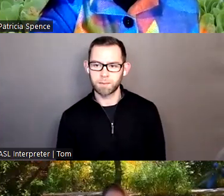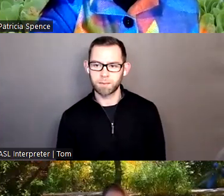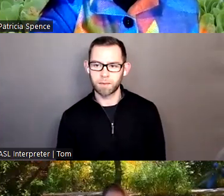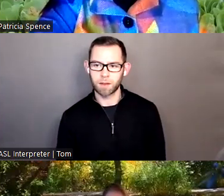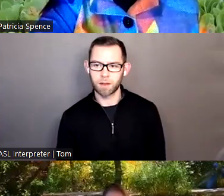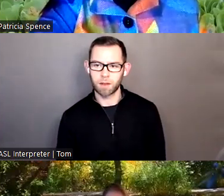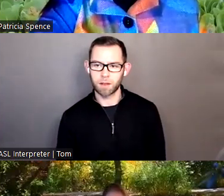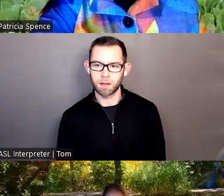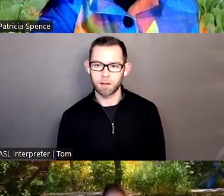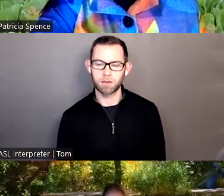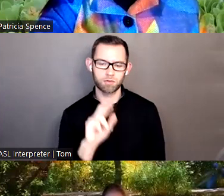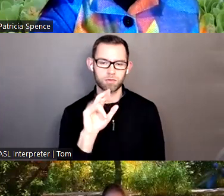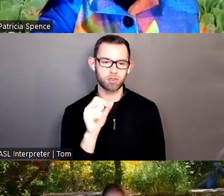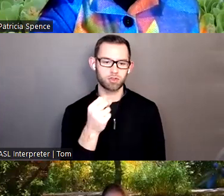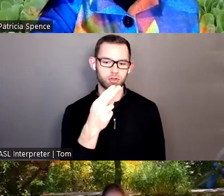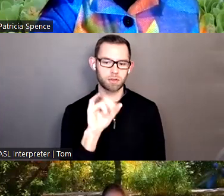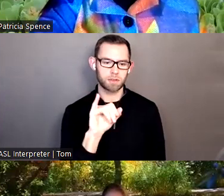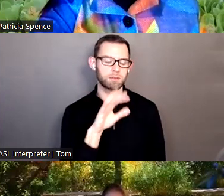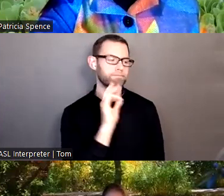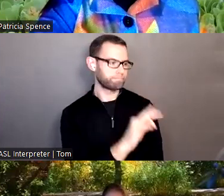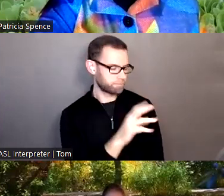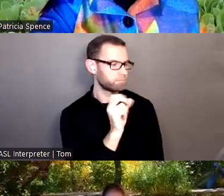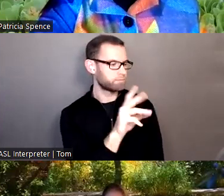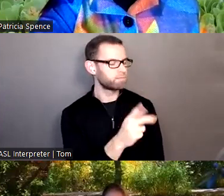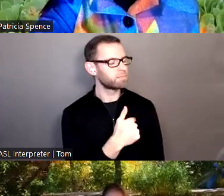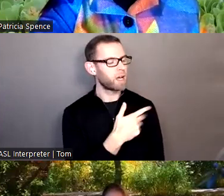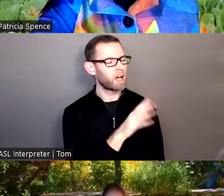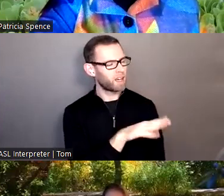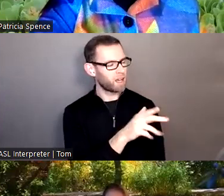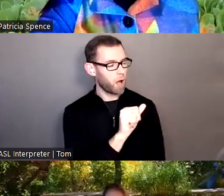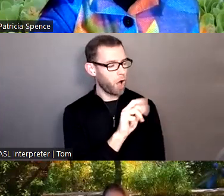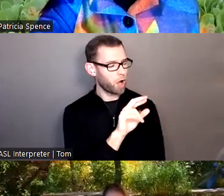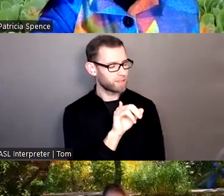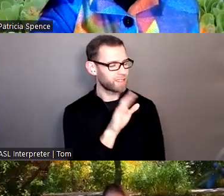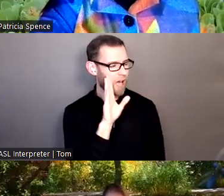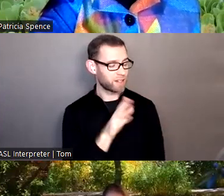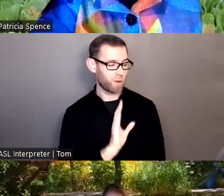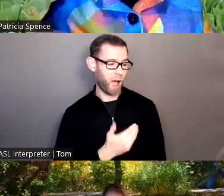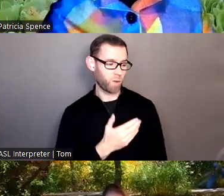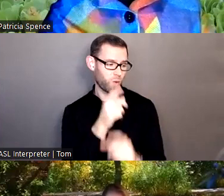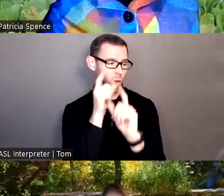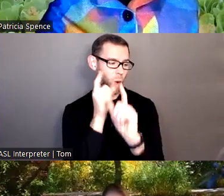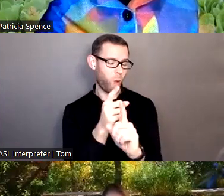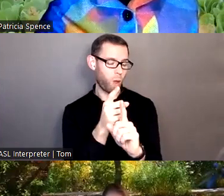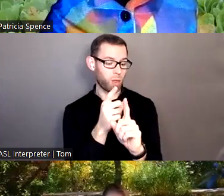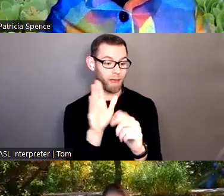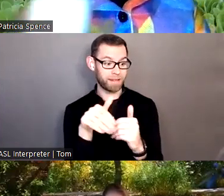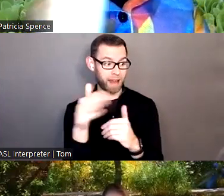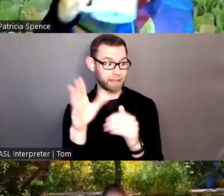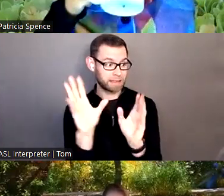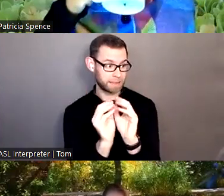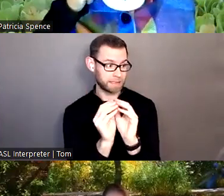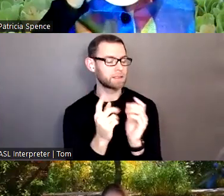important pour moi. I want to take it because we have a goal here of by the next time we meet, we would be able